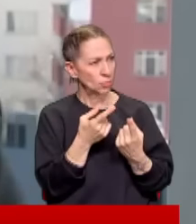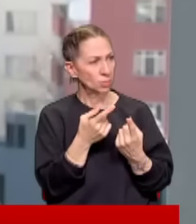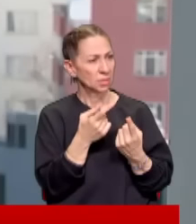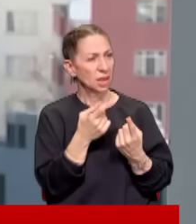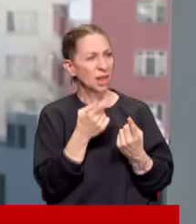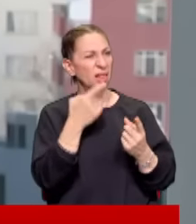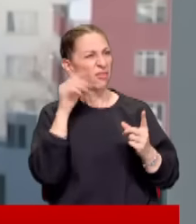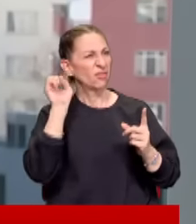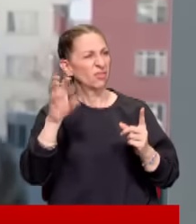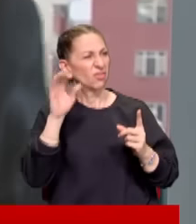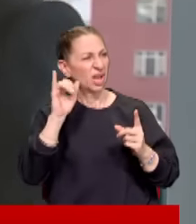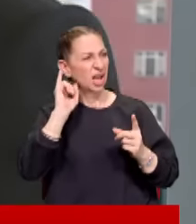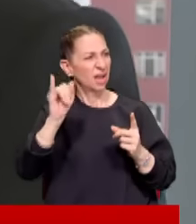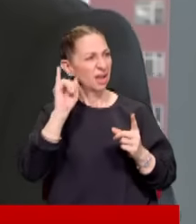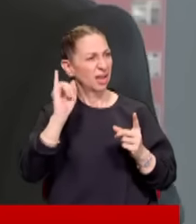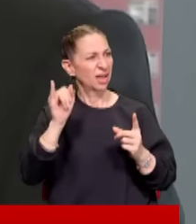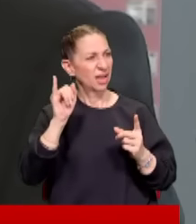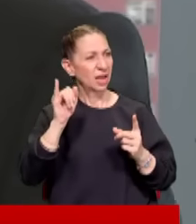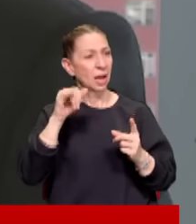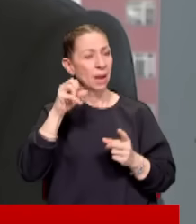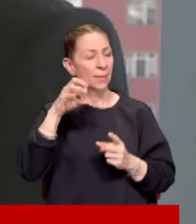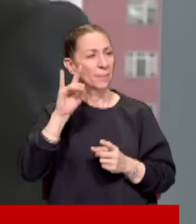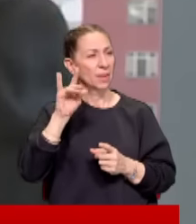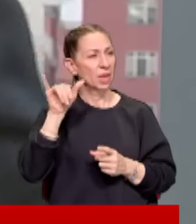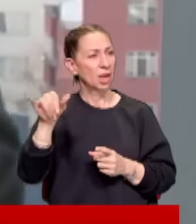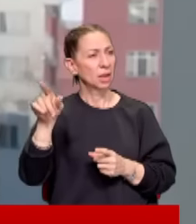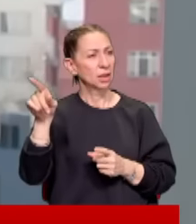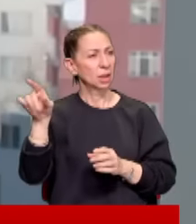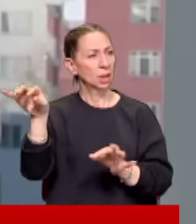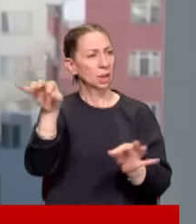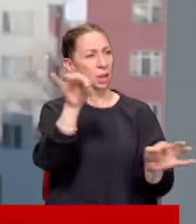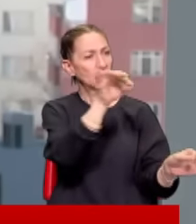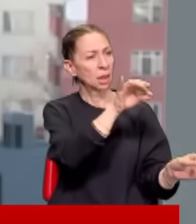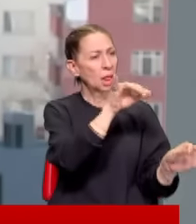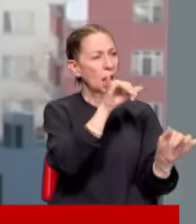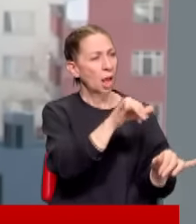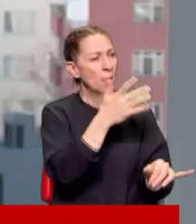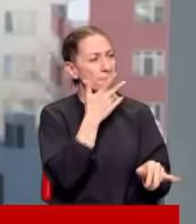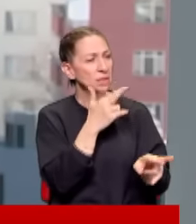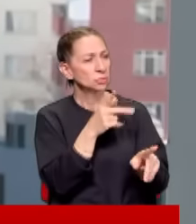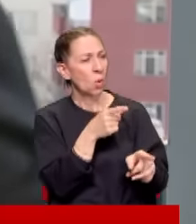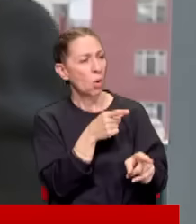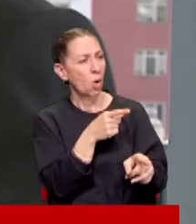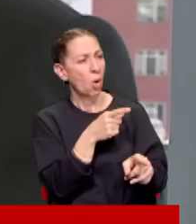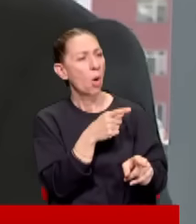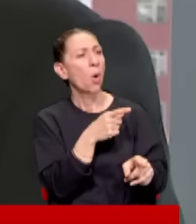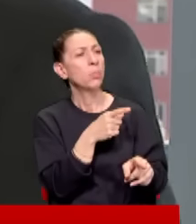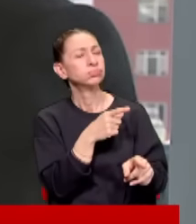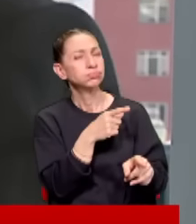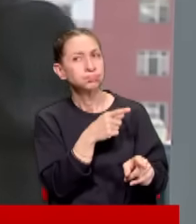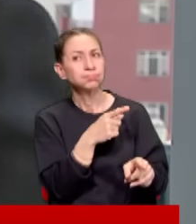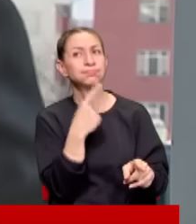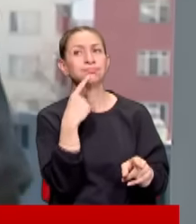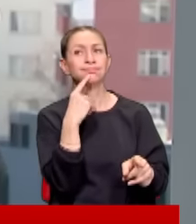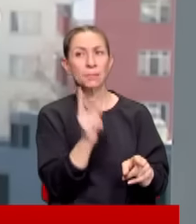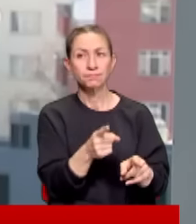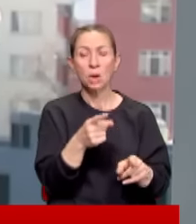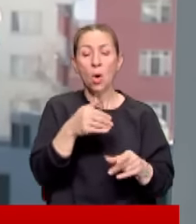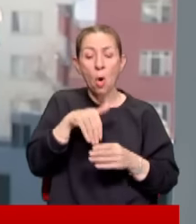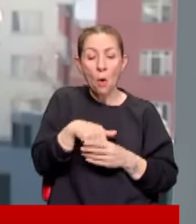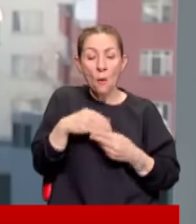itham dili. AK Parti ve MHP'nin söz, cümle ve tınısına çok benziyordu. Dolayısıyla seçmen